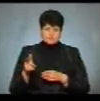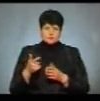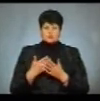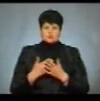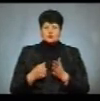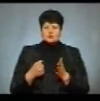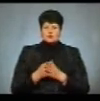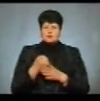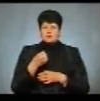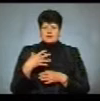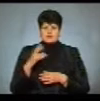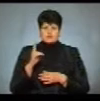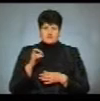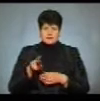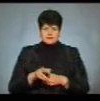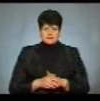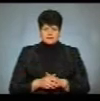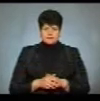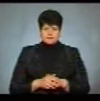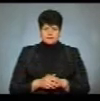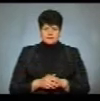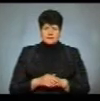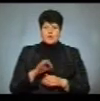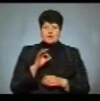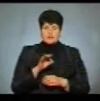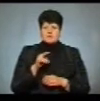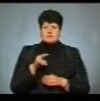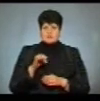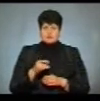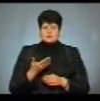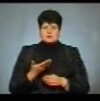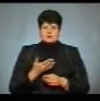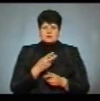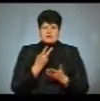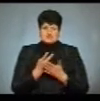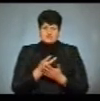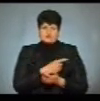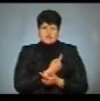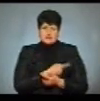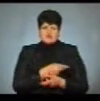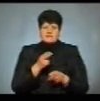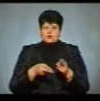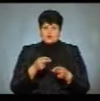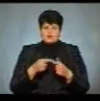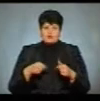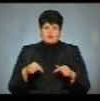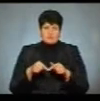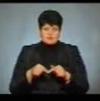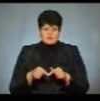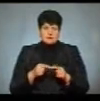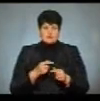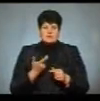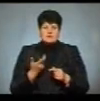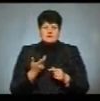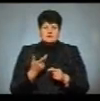до 15 квітня. Олена Петренко – пацієнтка цієї лікарні. Лежить у хірургічному відділенні. На термометрі